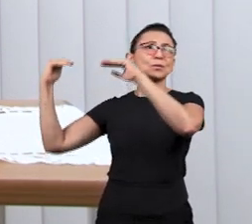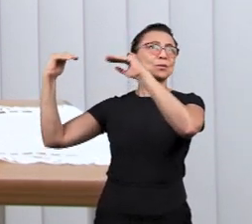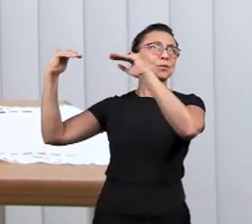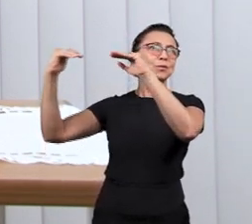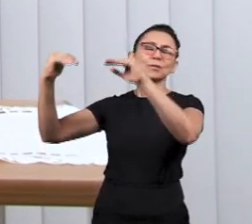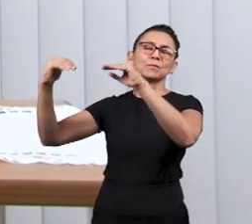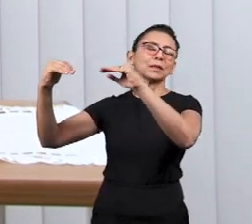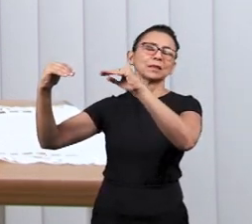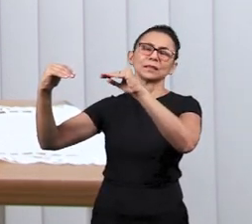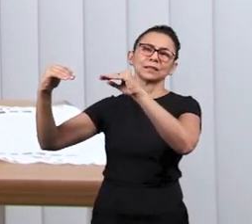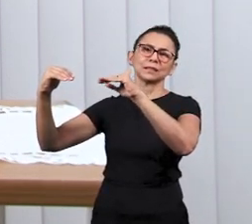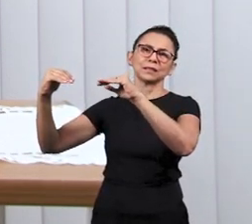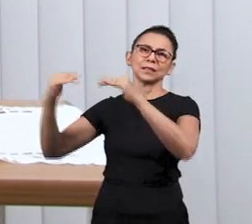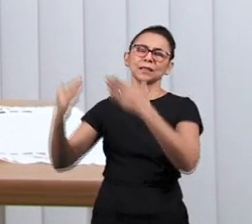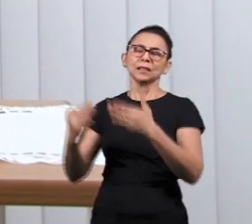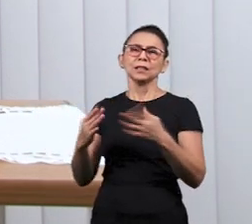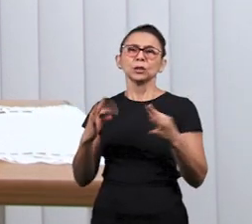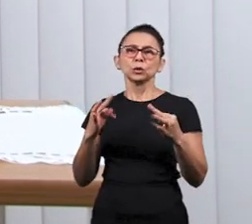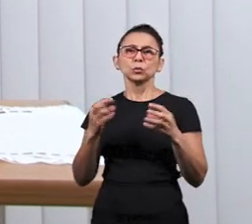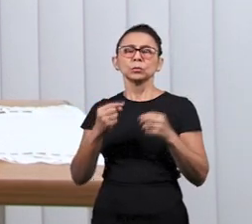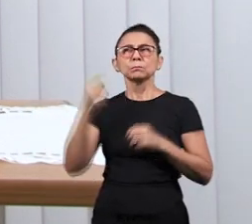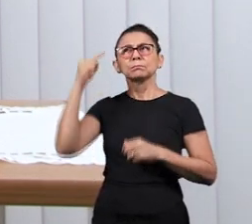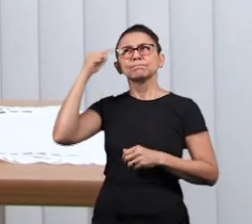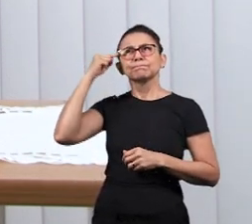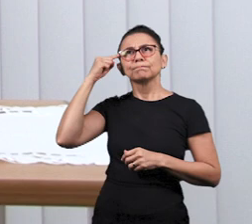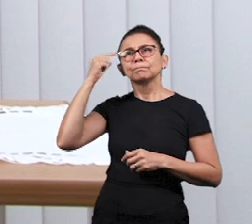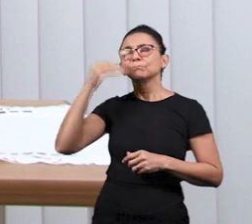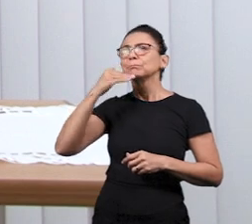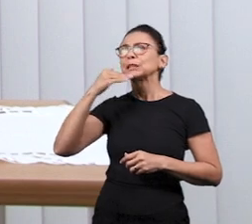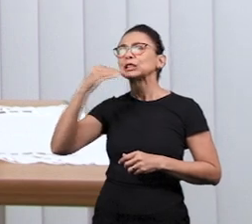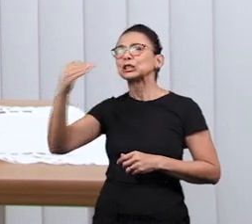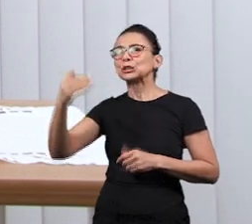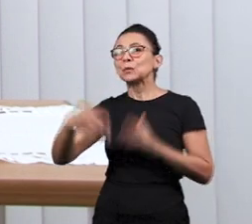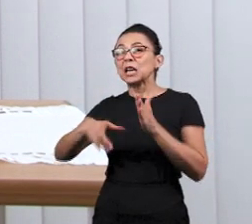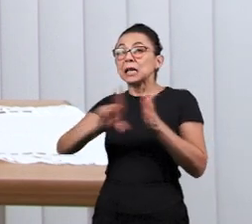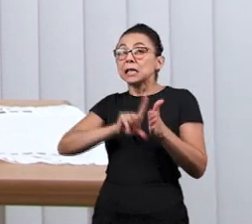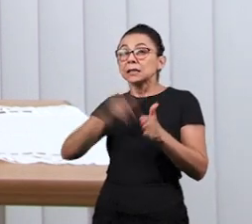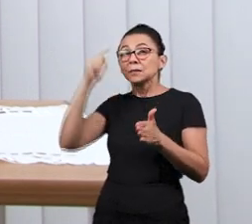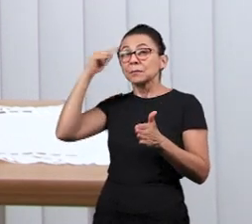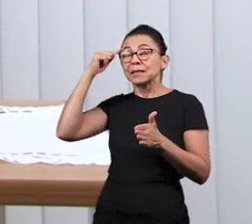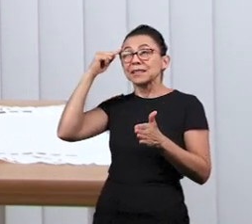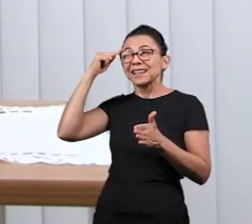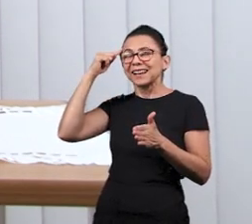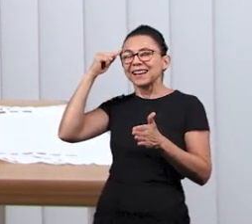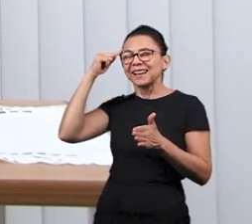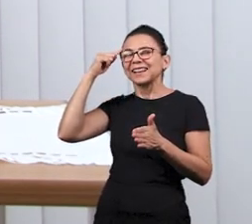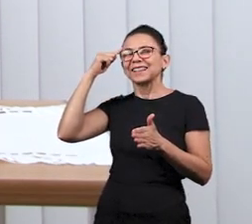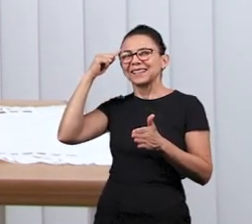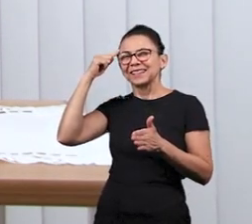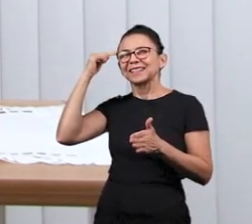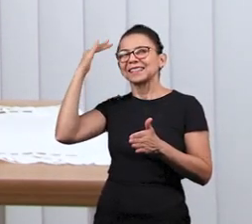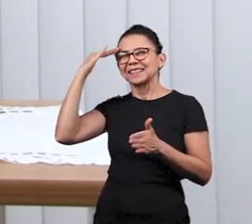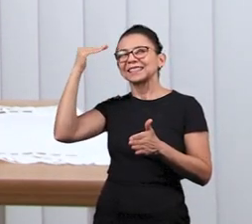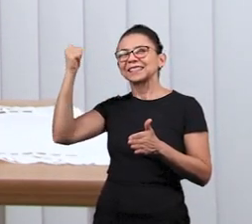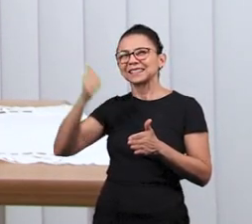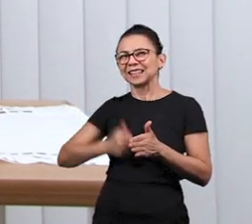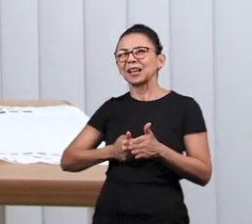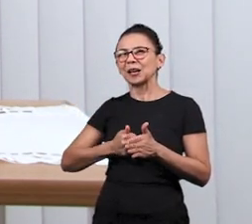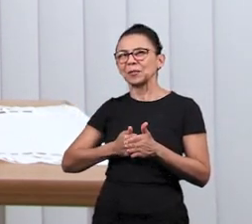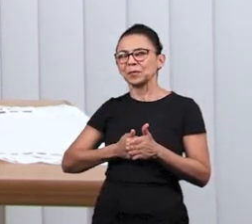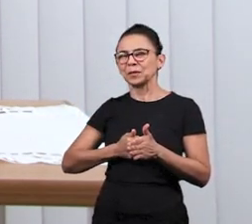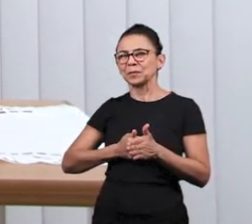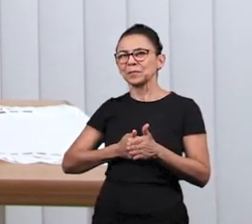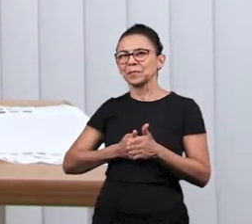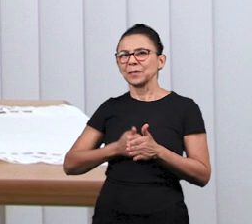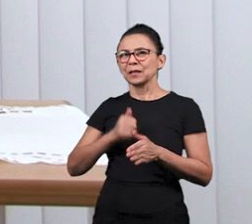Бог силен то, что мы просим или о чем помышляем. Он знает наши мысли, Он